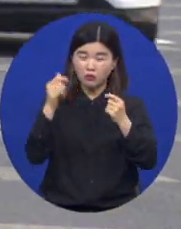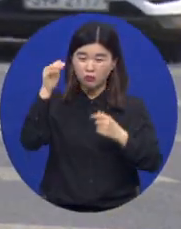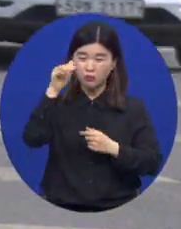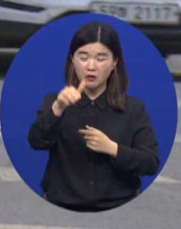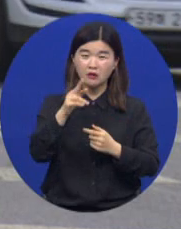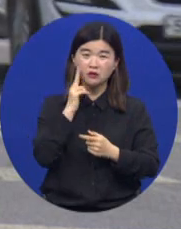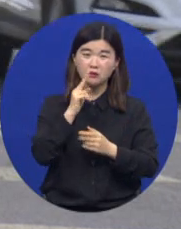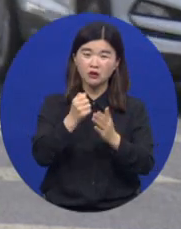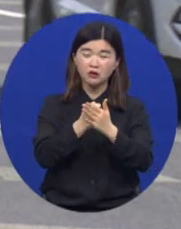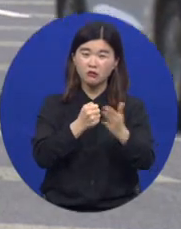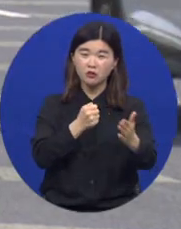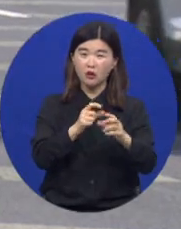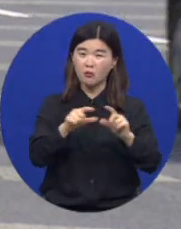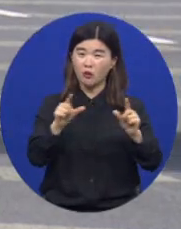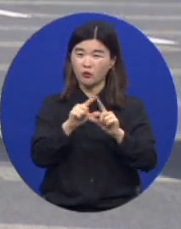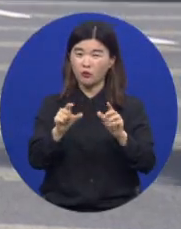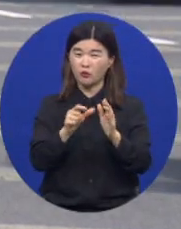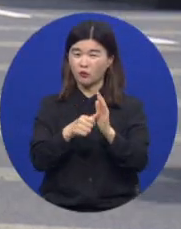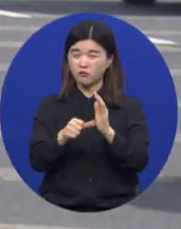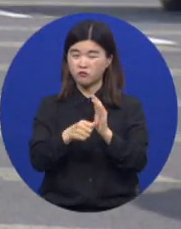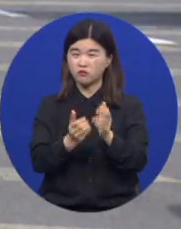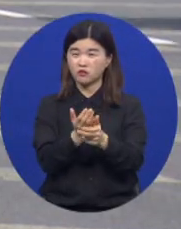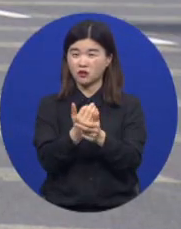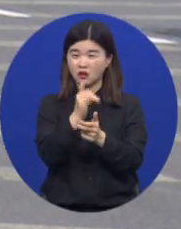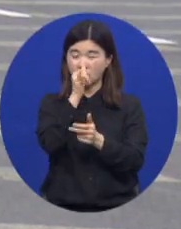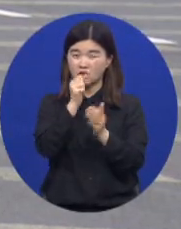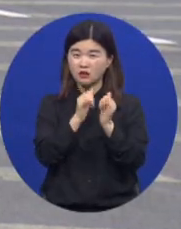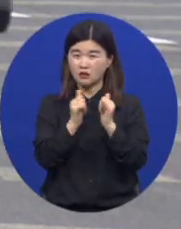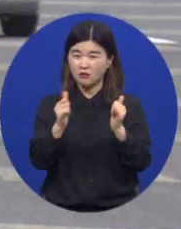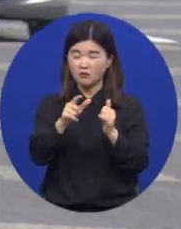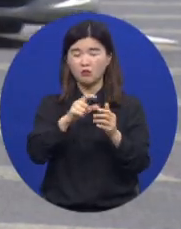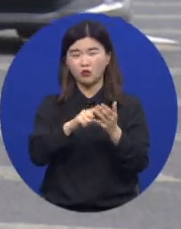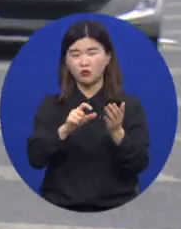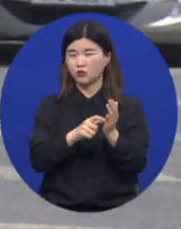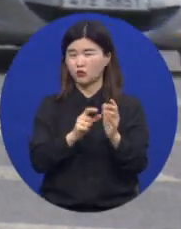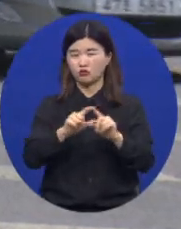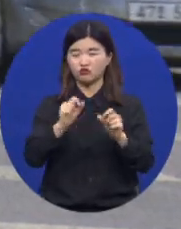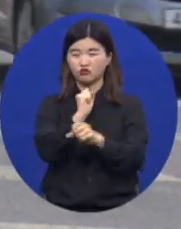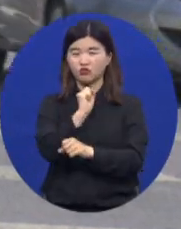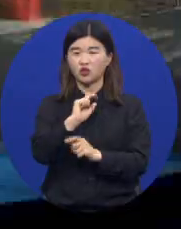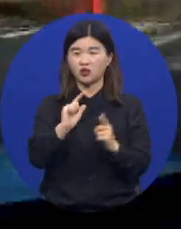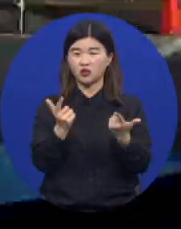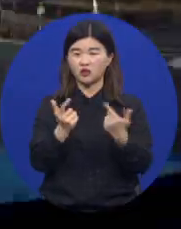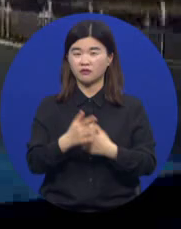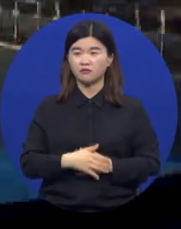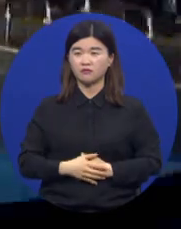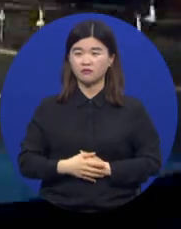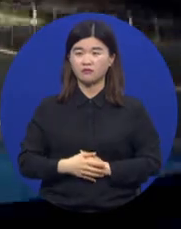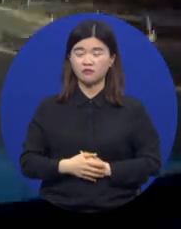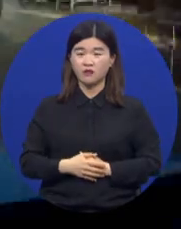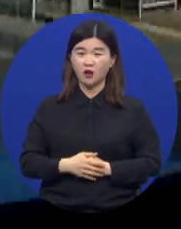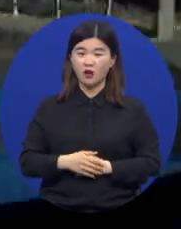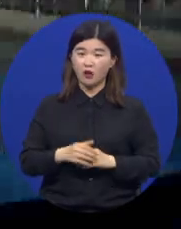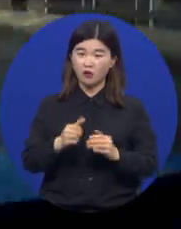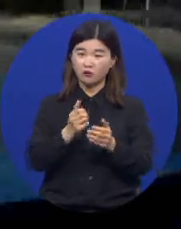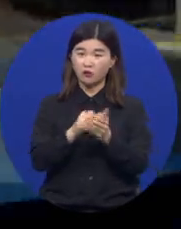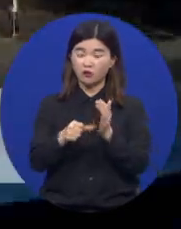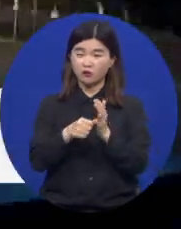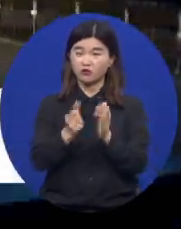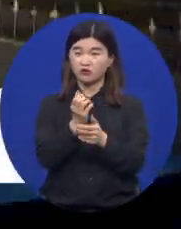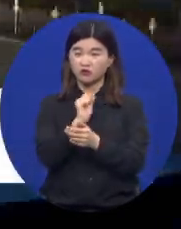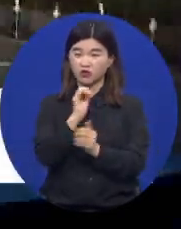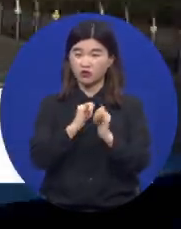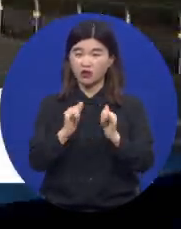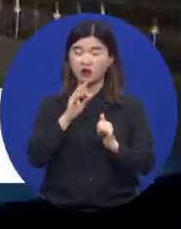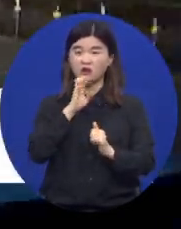심하기 때문에 보통 화물차 운전자들은 이 길을 피해서 다니고 있습니다. 화물차 운전자인